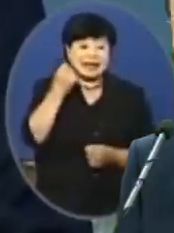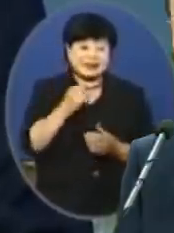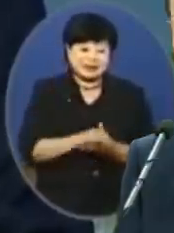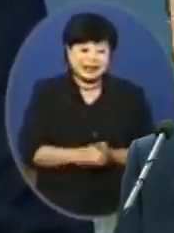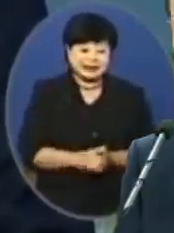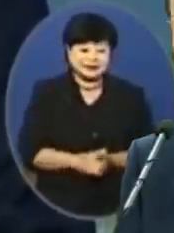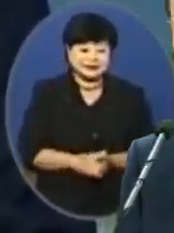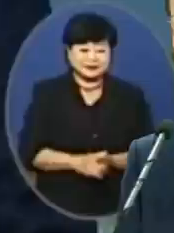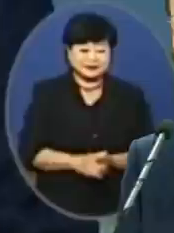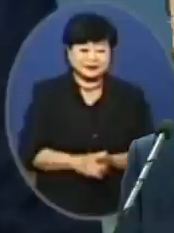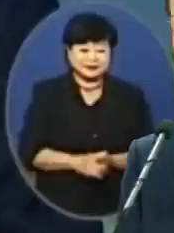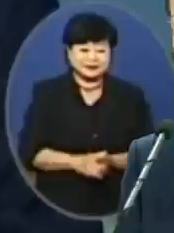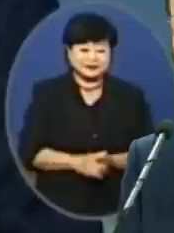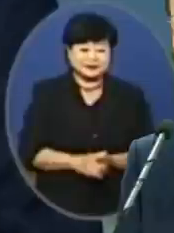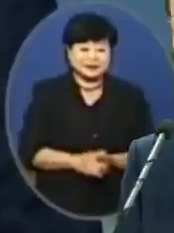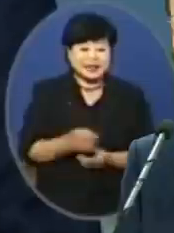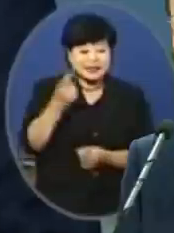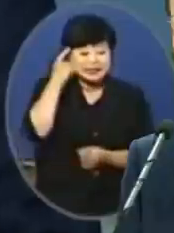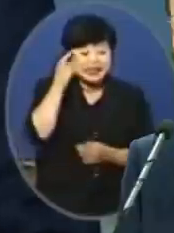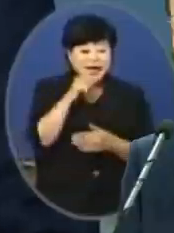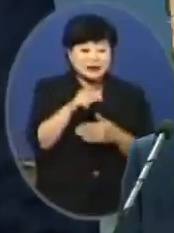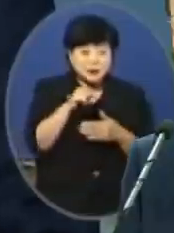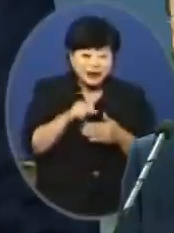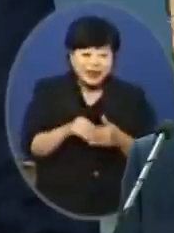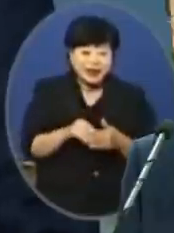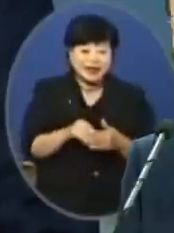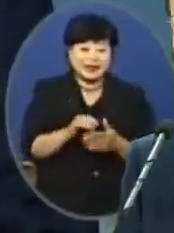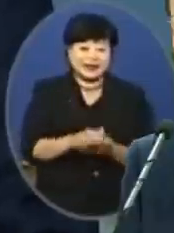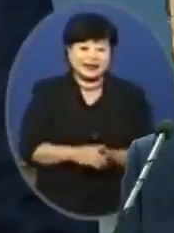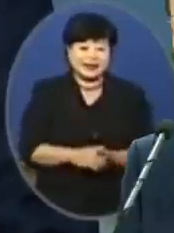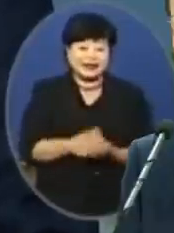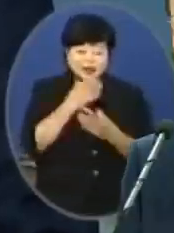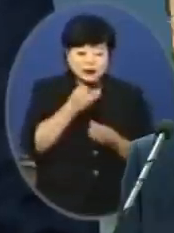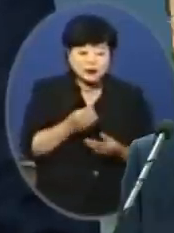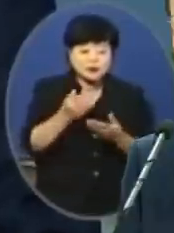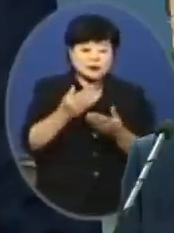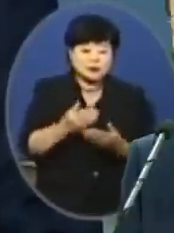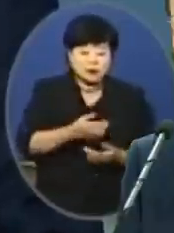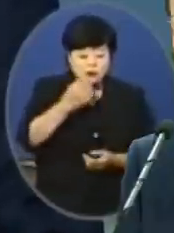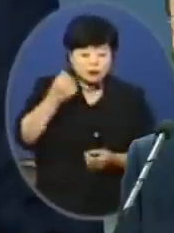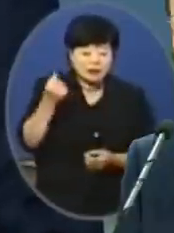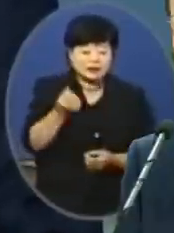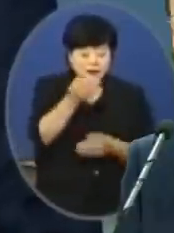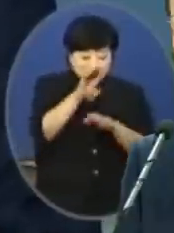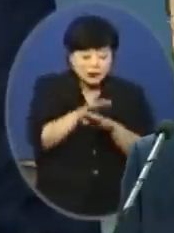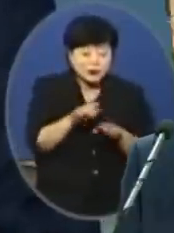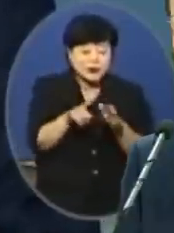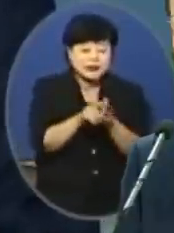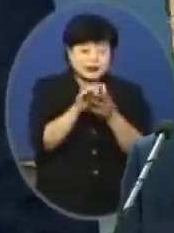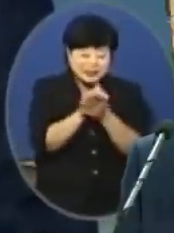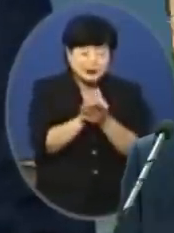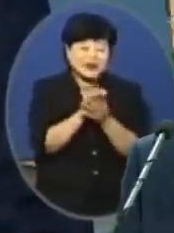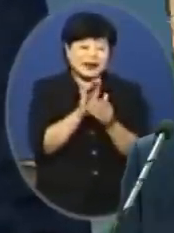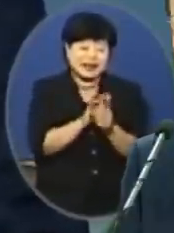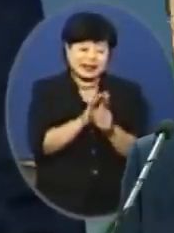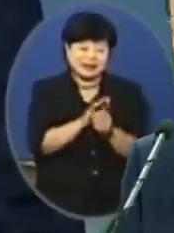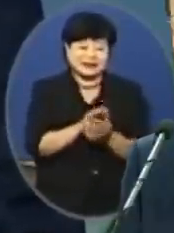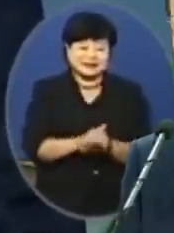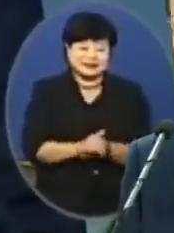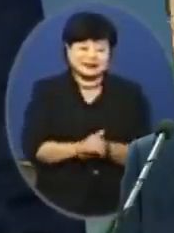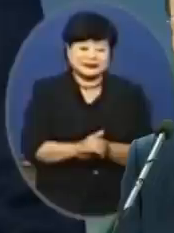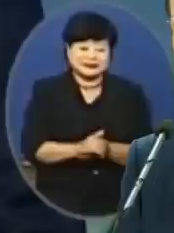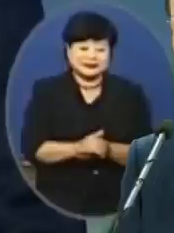것입니다. 생각 속에 늘 축복을 품고서 교인들을 위해서 기도해 줘야 되고